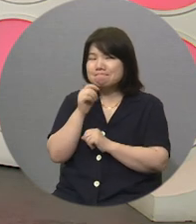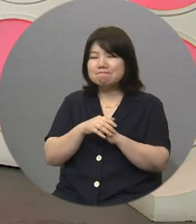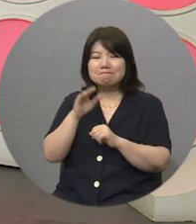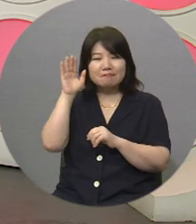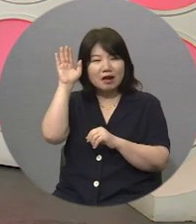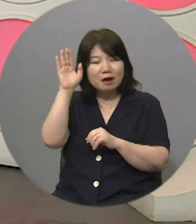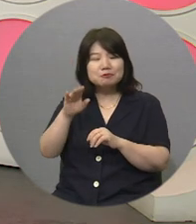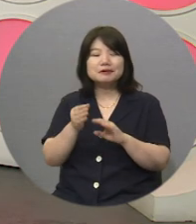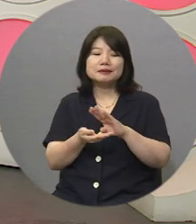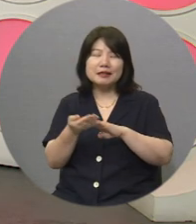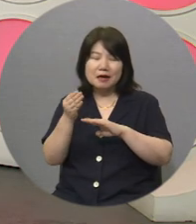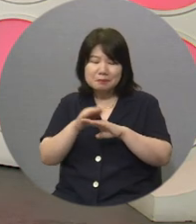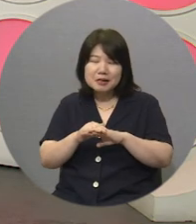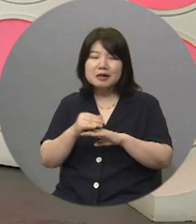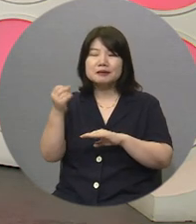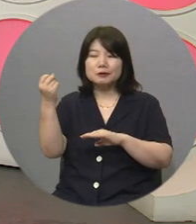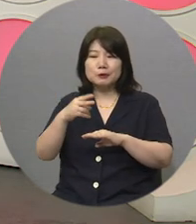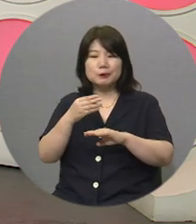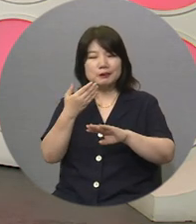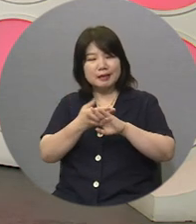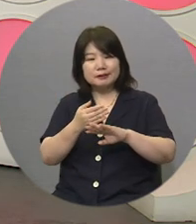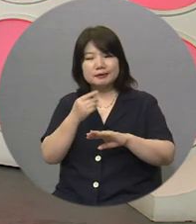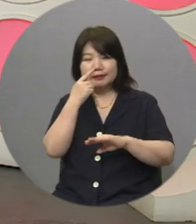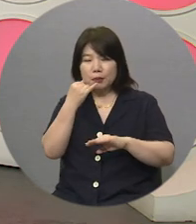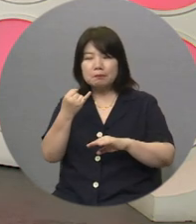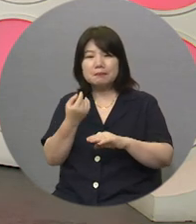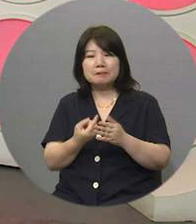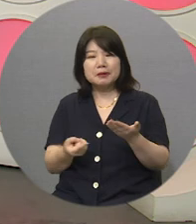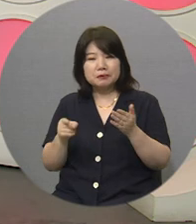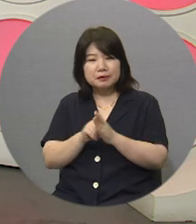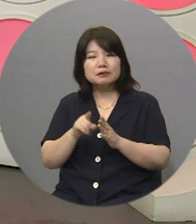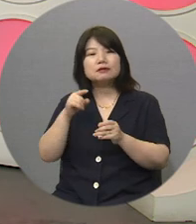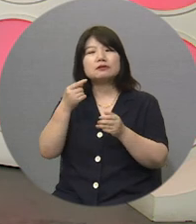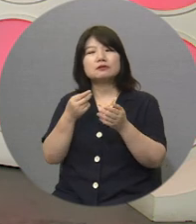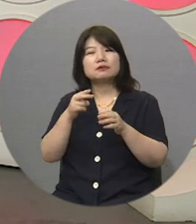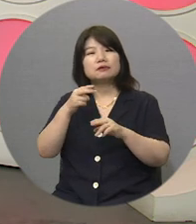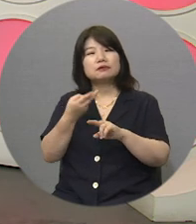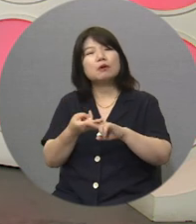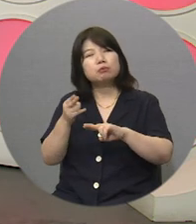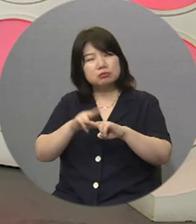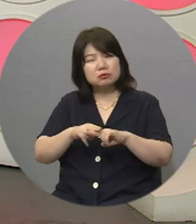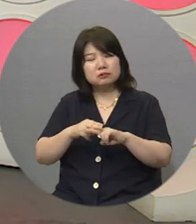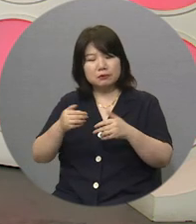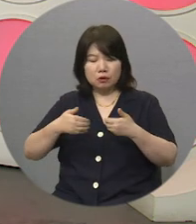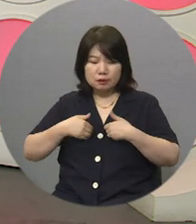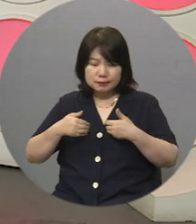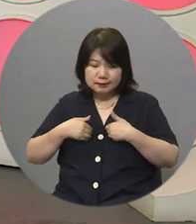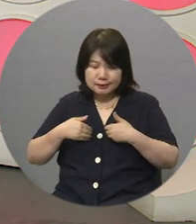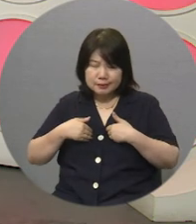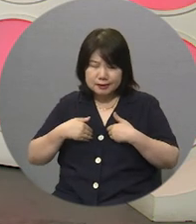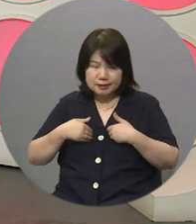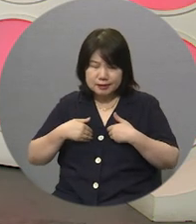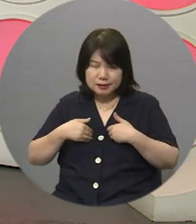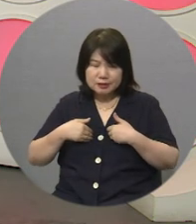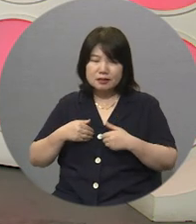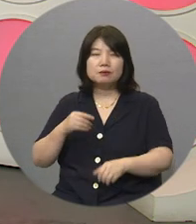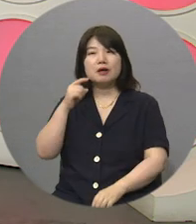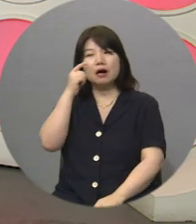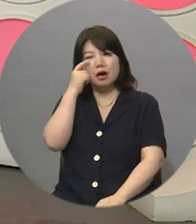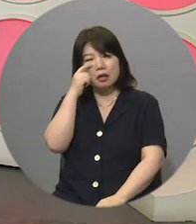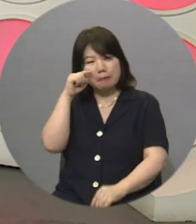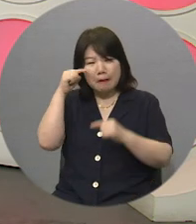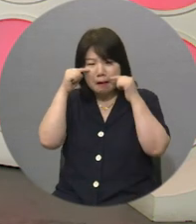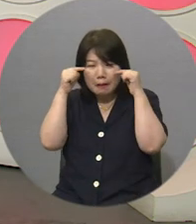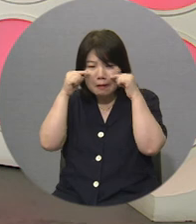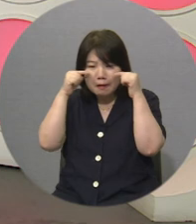앞으로 양말뿐만 아니라 엄마를 위한 선물을 종종 해야겠다는 생각을 하며 두 눈이 빨개지도록